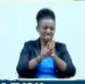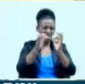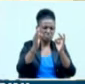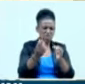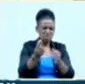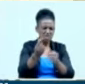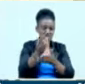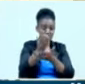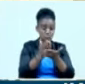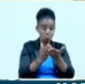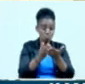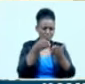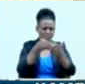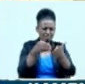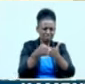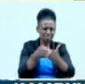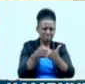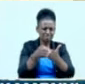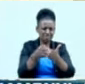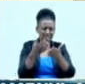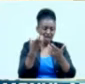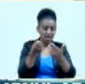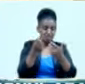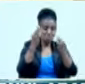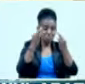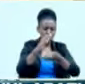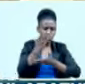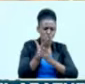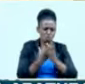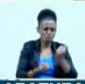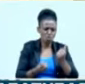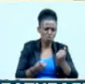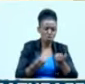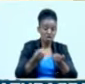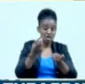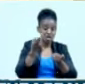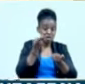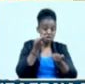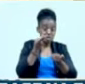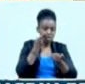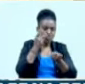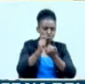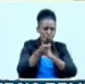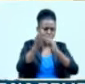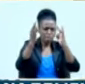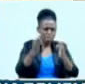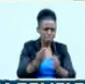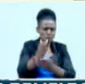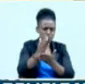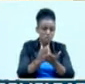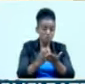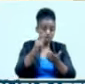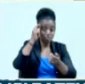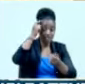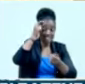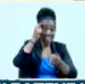bike bimwe na bimwe byabangamiye abaturage bikagira ibyo bibahombya bikarinda niyo bisaba ko duhindura ibintu bimwe na bimwe